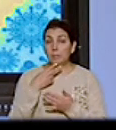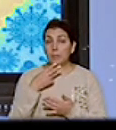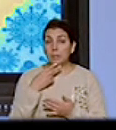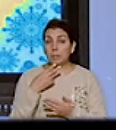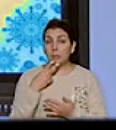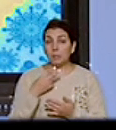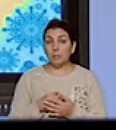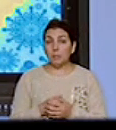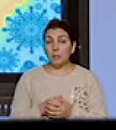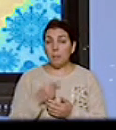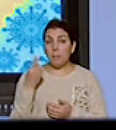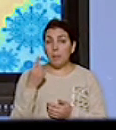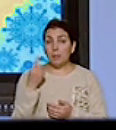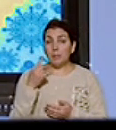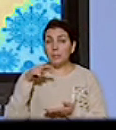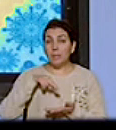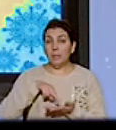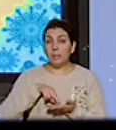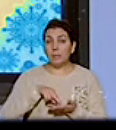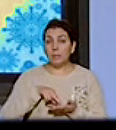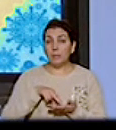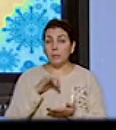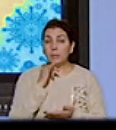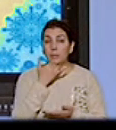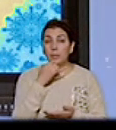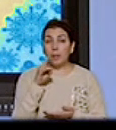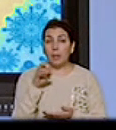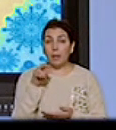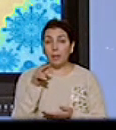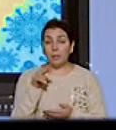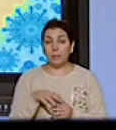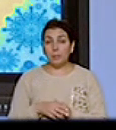Посмотрите внимательно. Первым стоит дед.